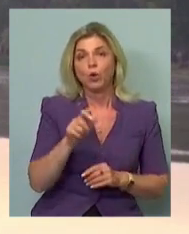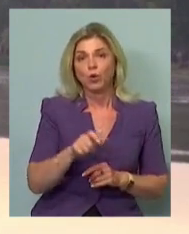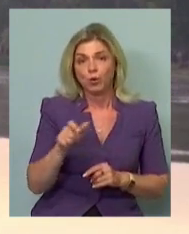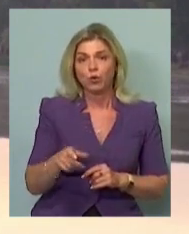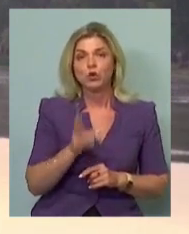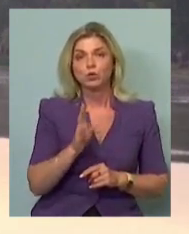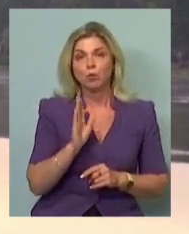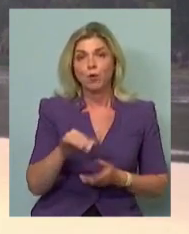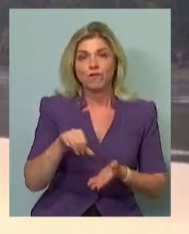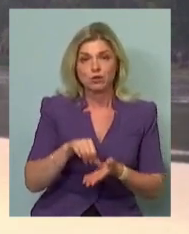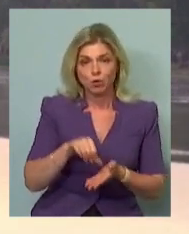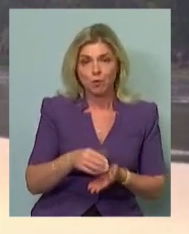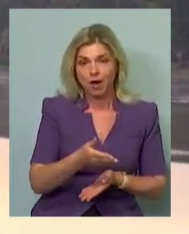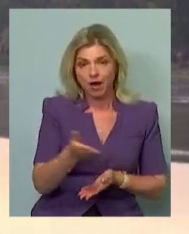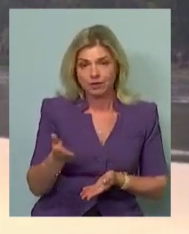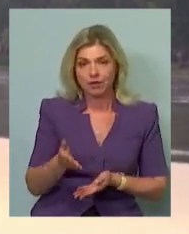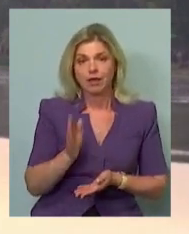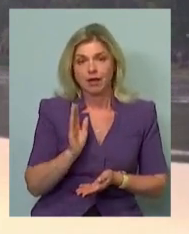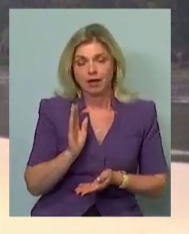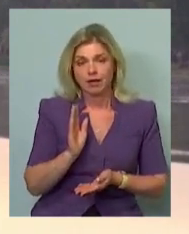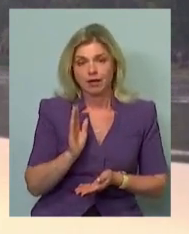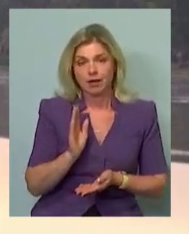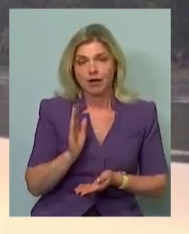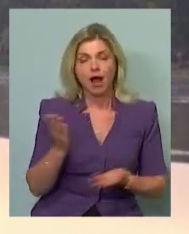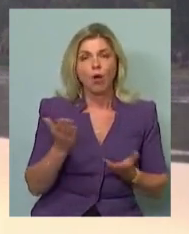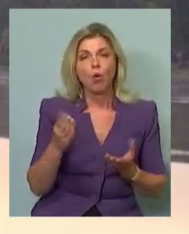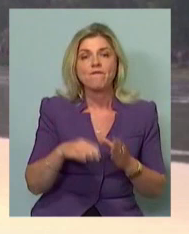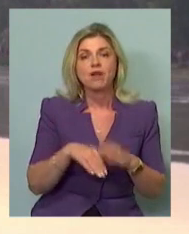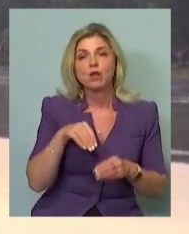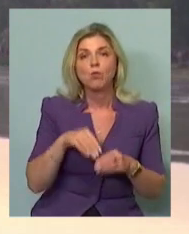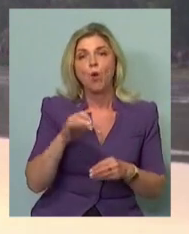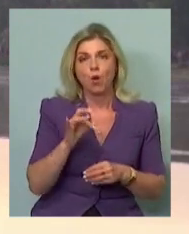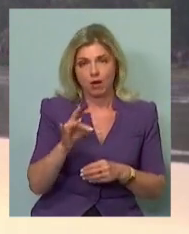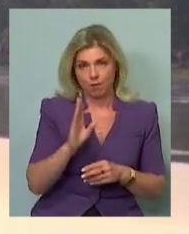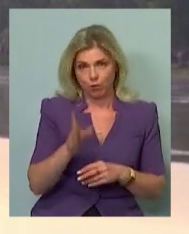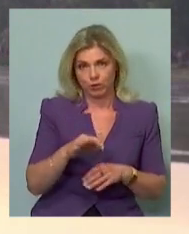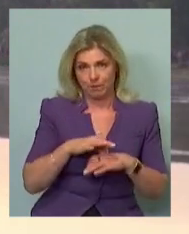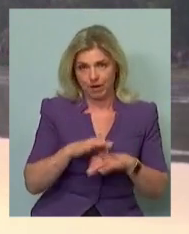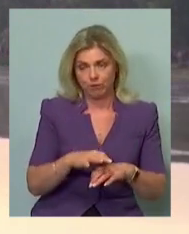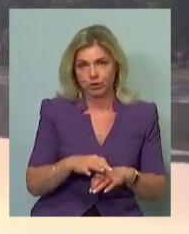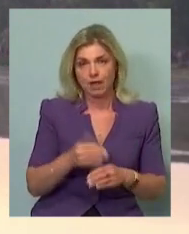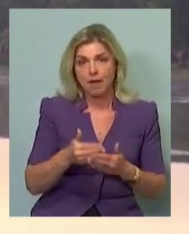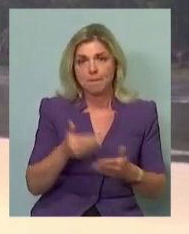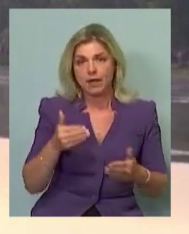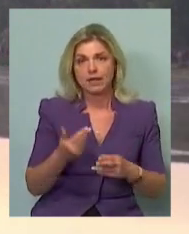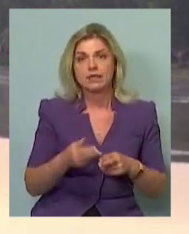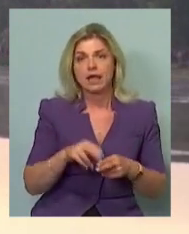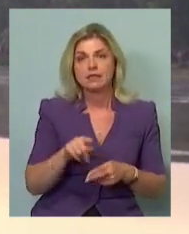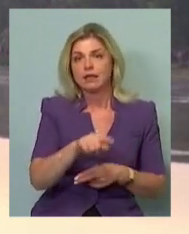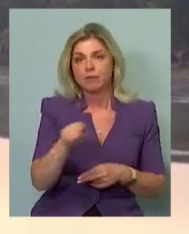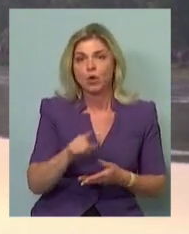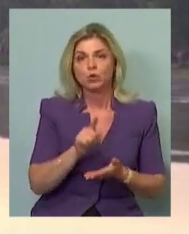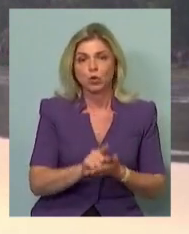тут виступати, то вони будуть проходити якийсь відбір. Перед цим повинні бути